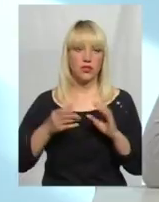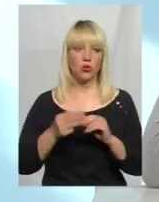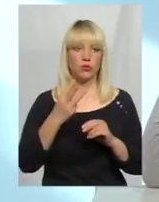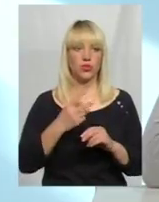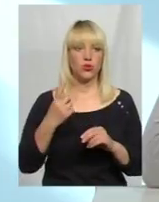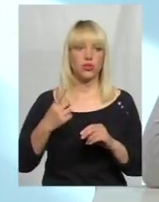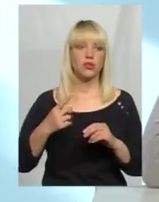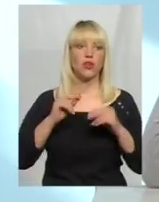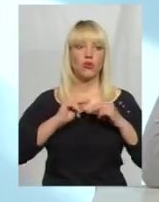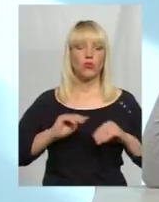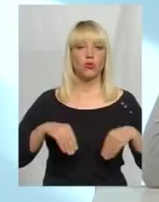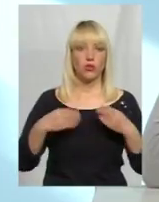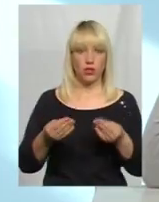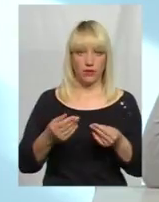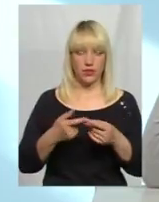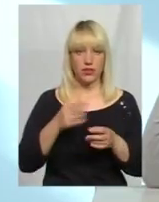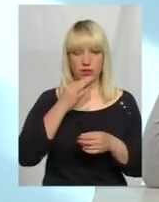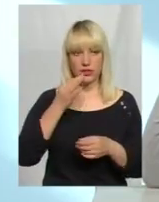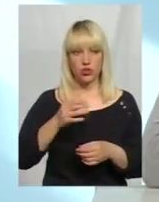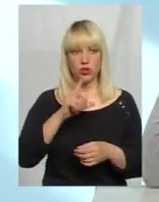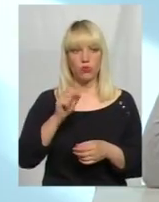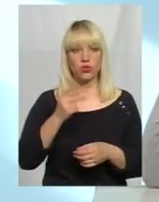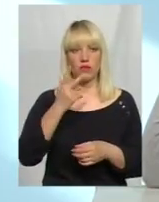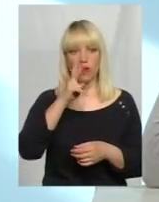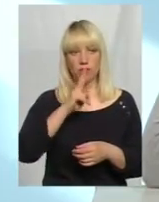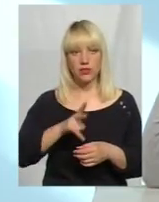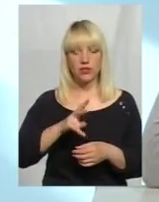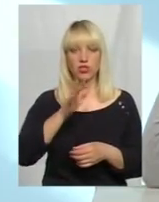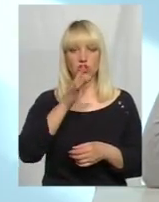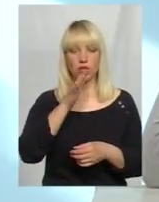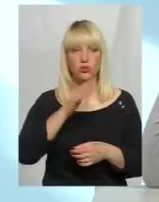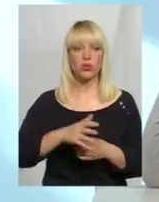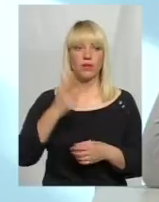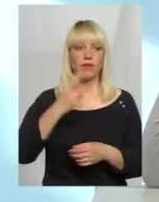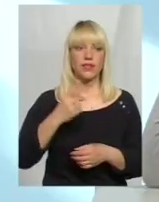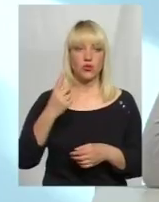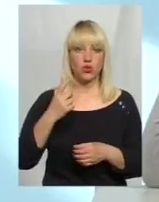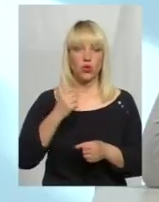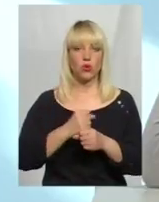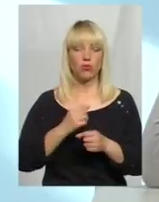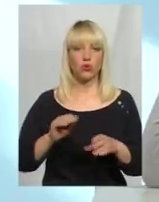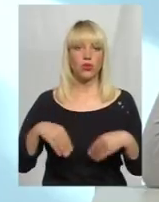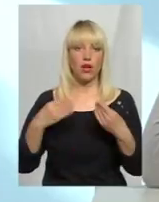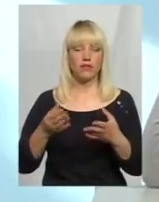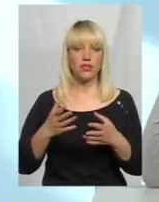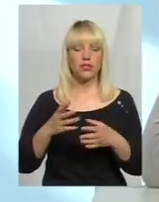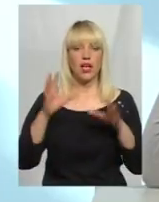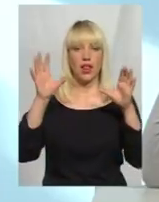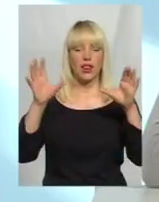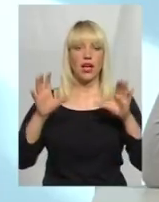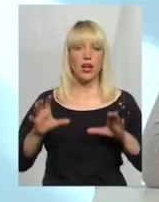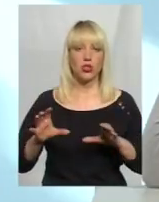31 роботодавець. За, скажімо, за 2 місяці часу 31 роботодавець